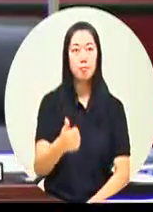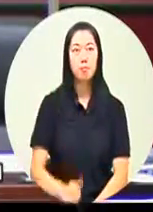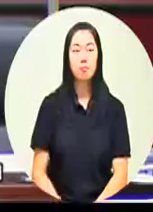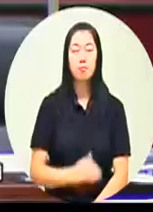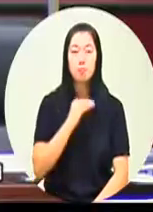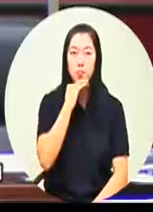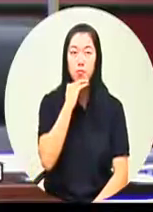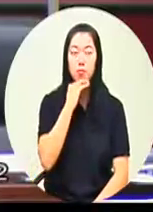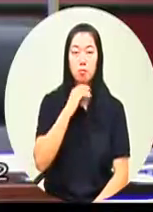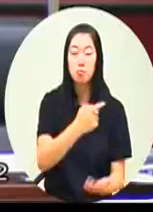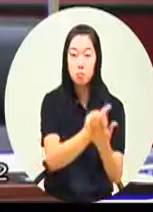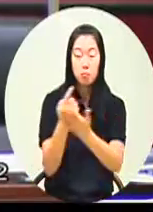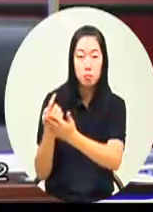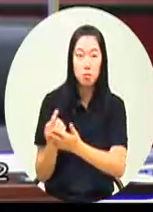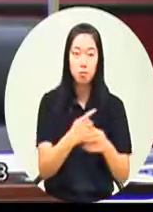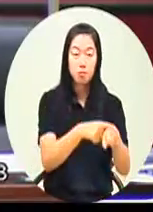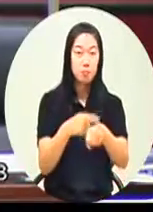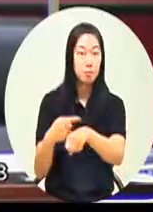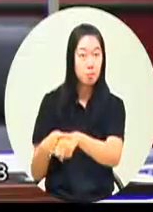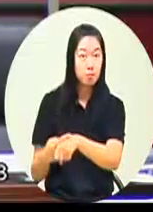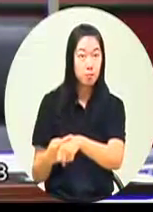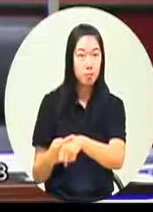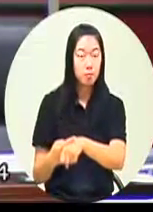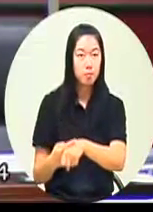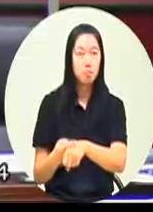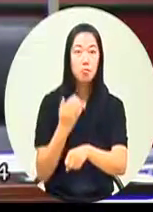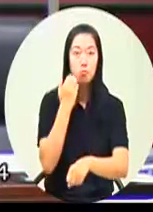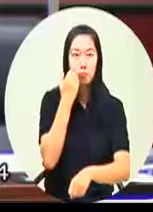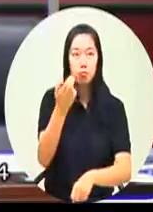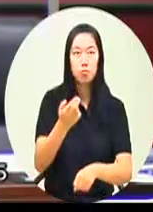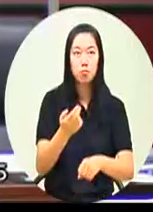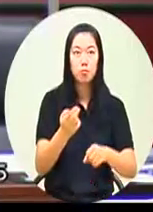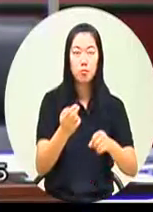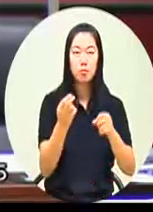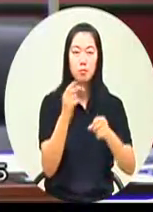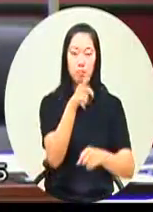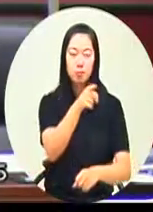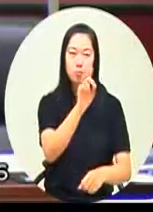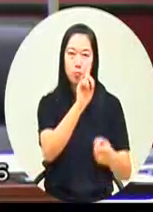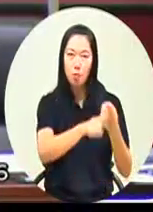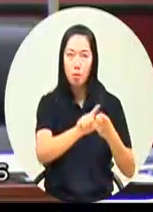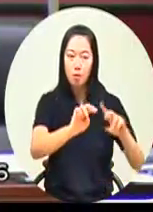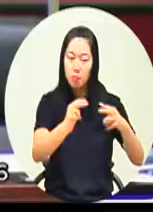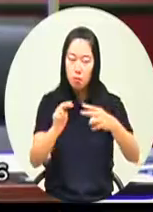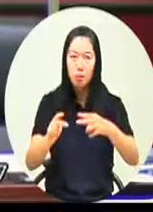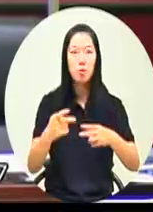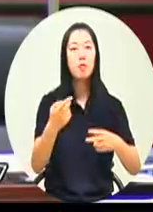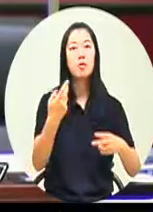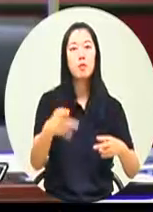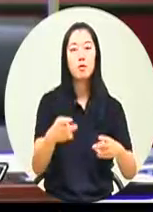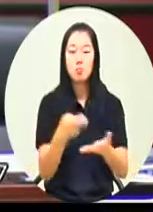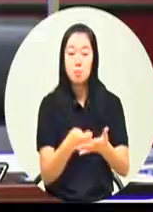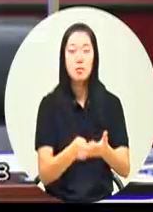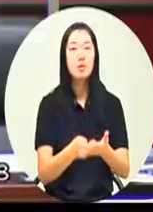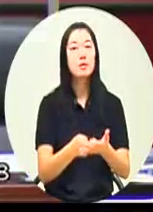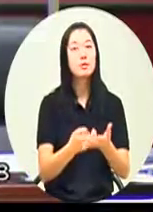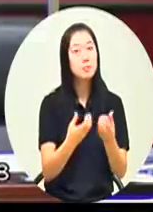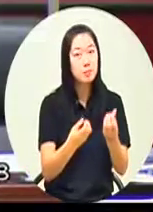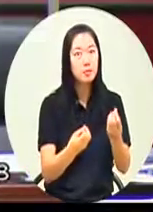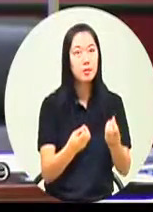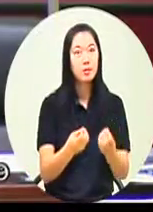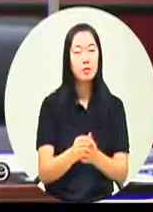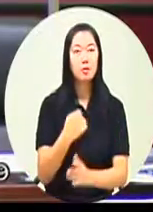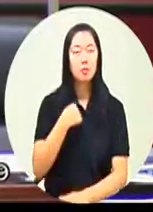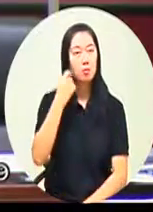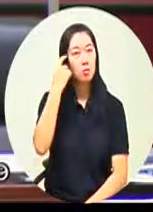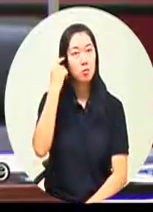惯了，啊，如果要修正放松再来放松。所以我感觉轻轨呢不能用捷